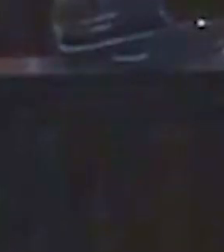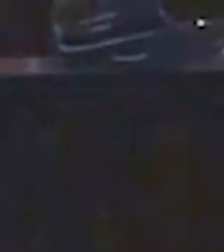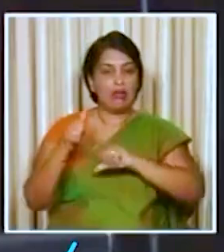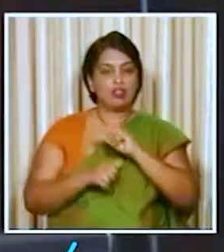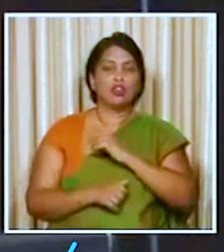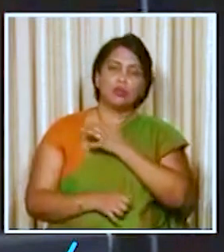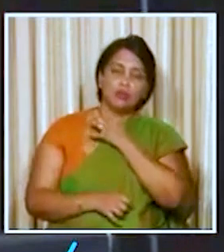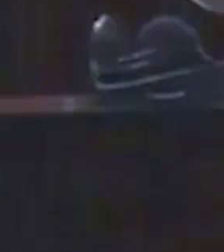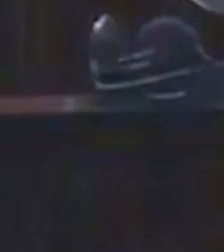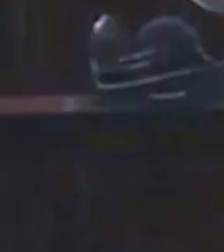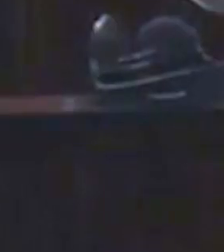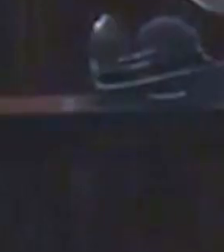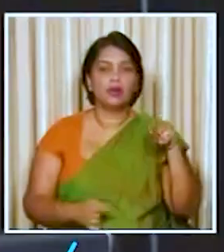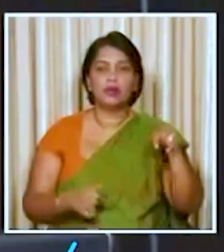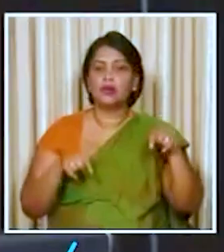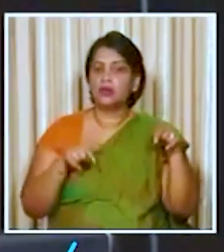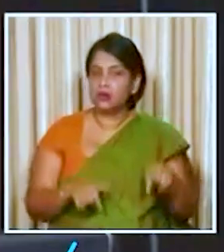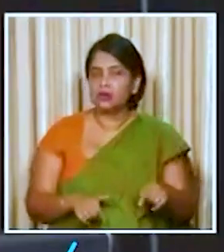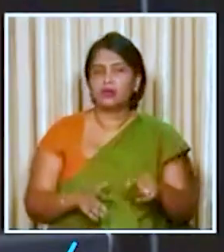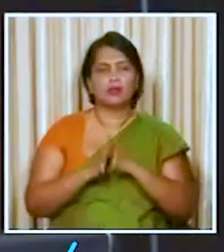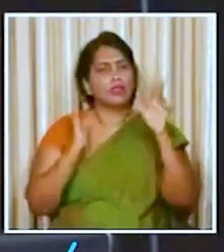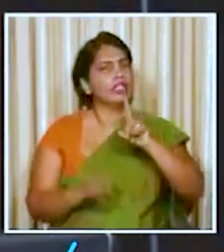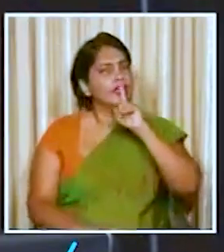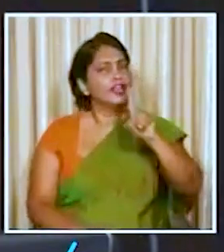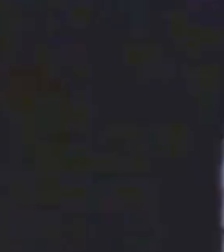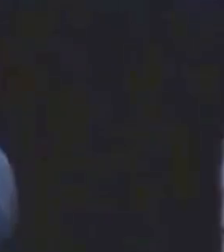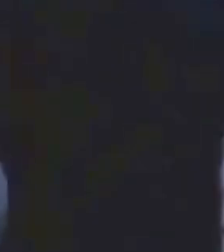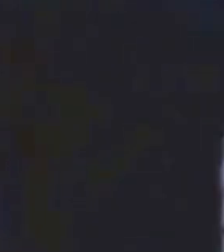దాల తీయనవా ఏకేన్ దెన్ అపి కొచ్చ